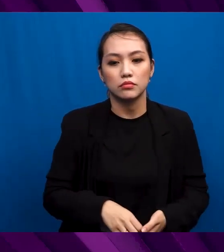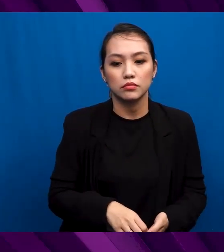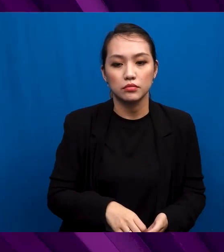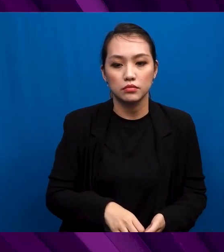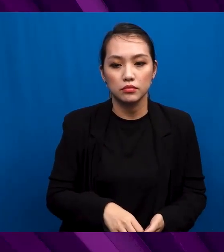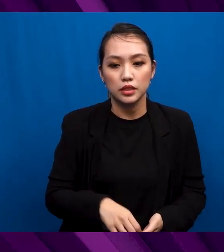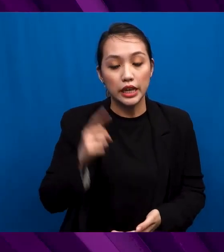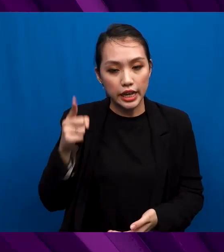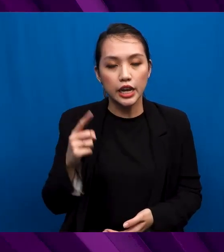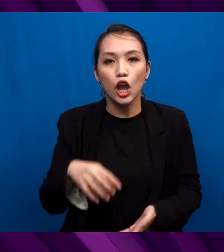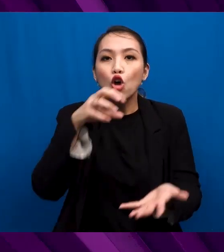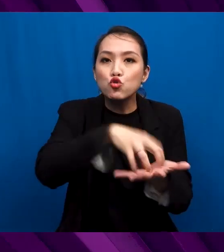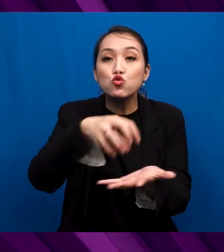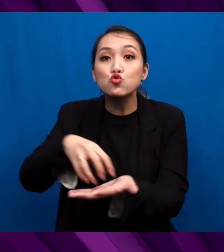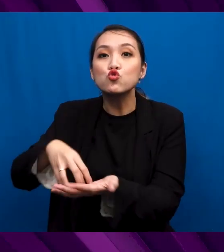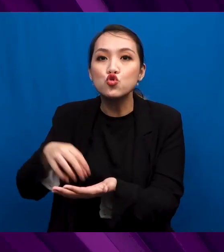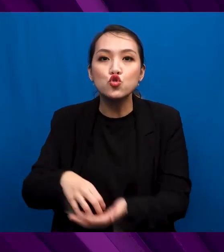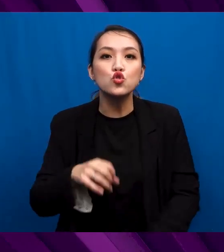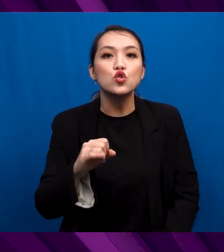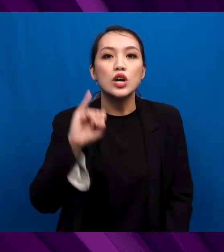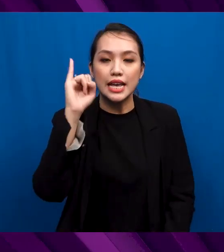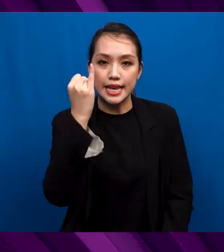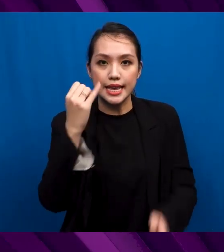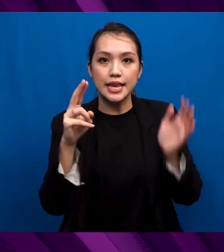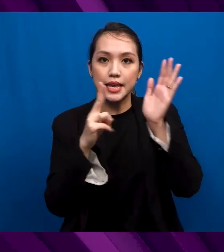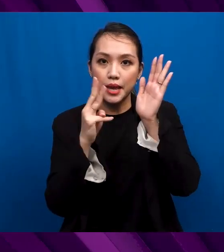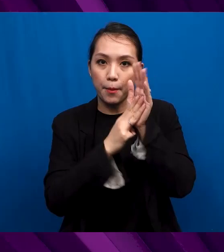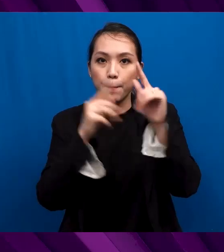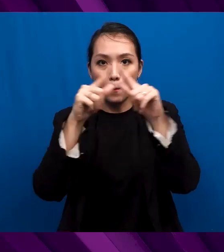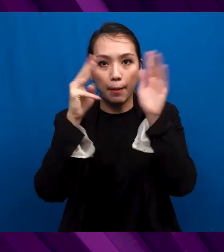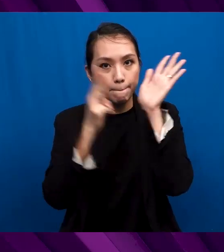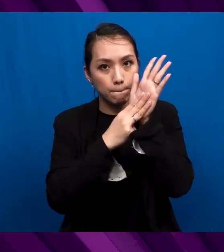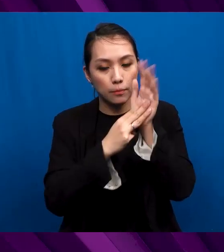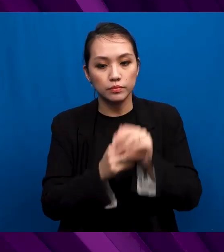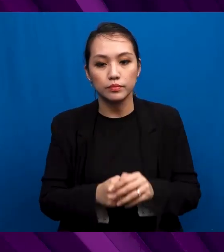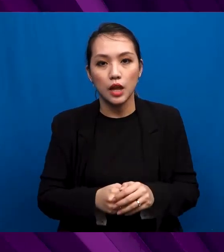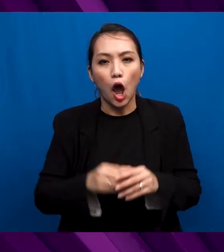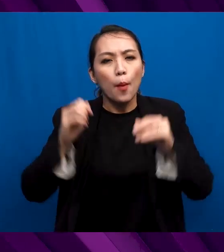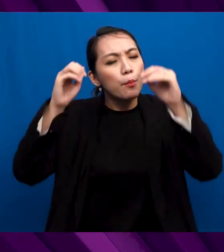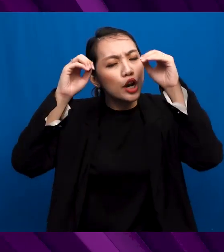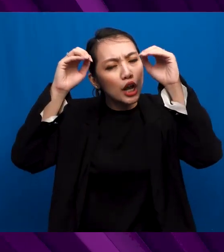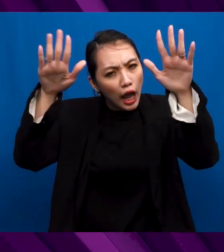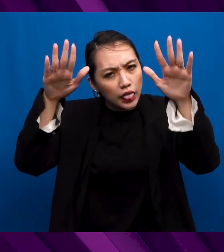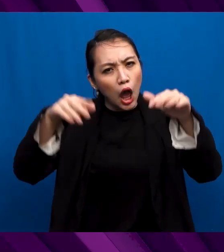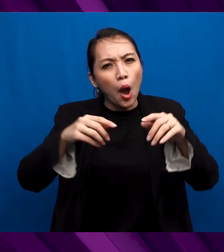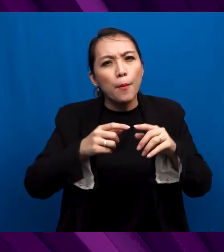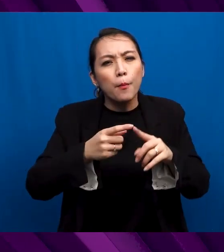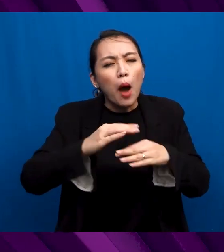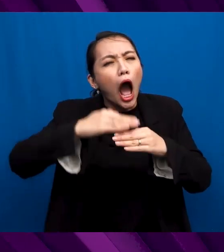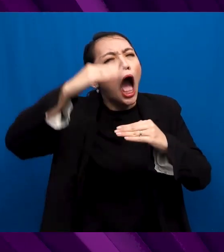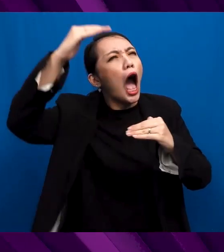Inilah suku imam. Paling panjang berkatnya. Nah, pertama-tama yang disinggung dalam berkat